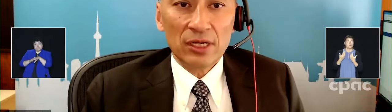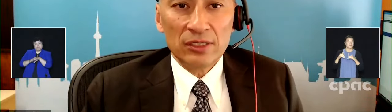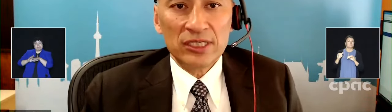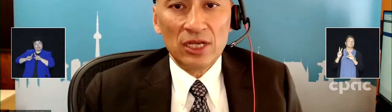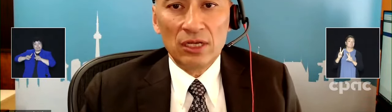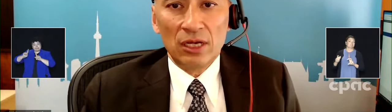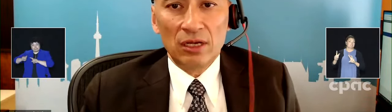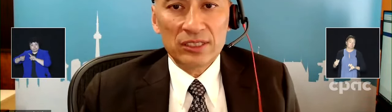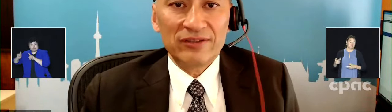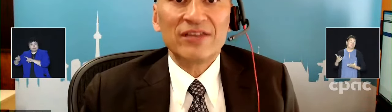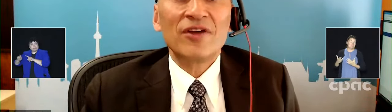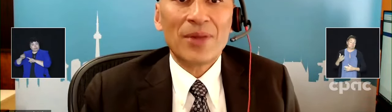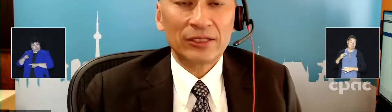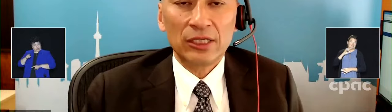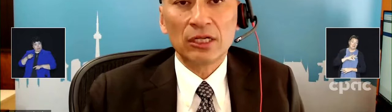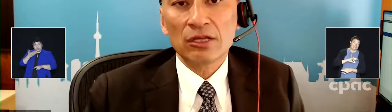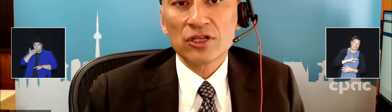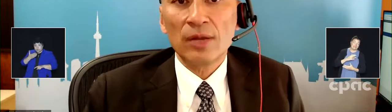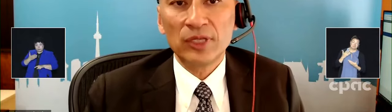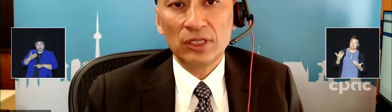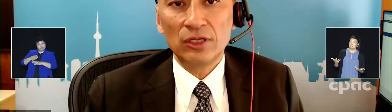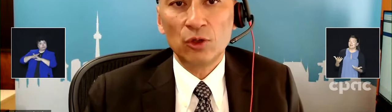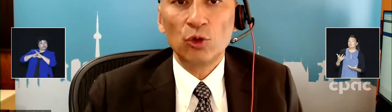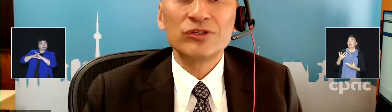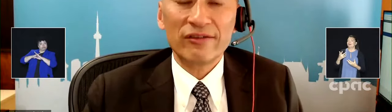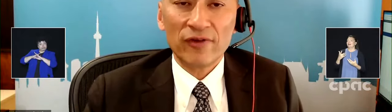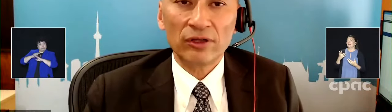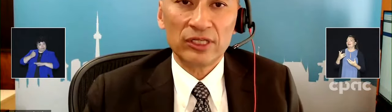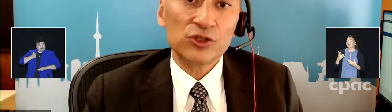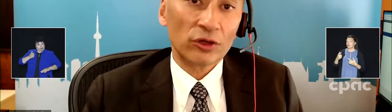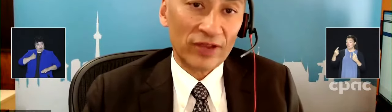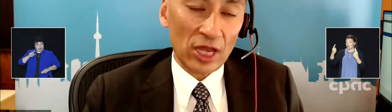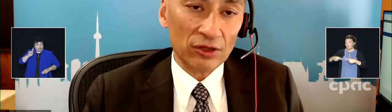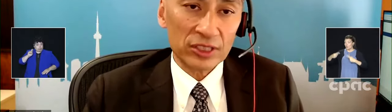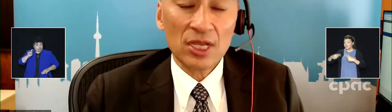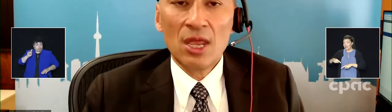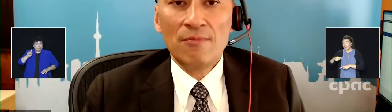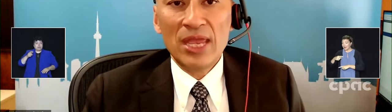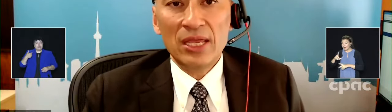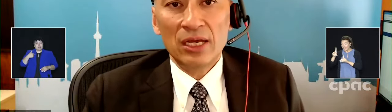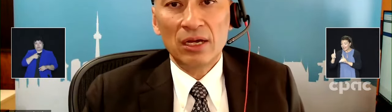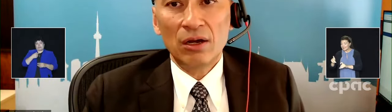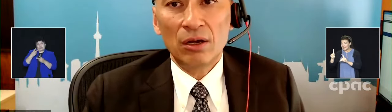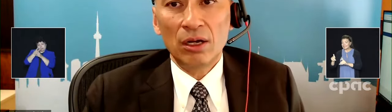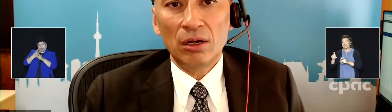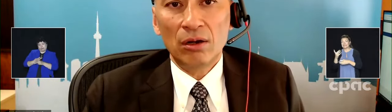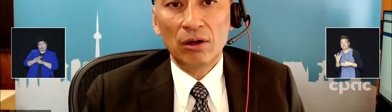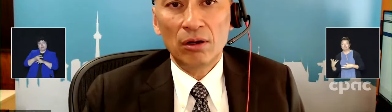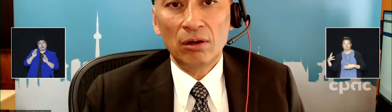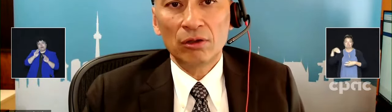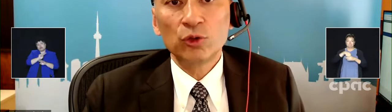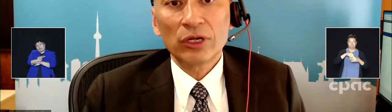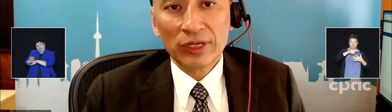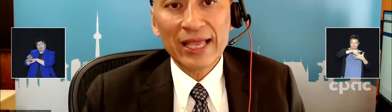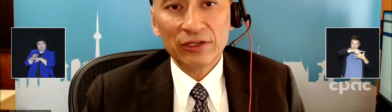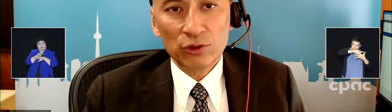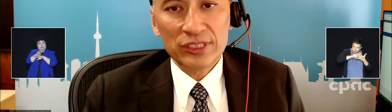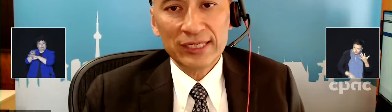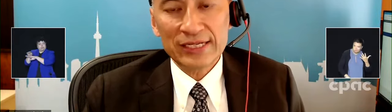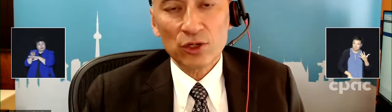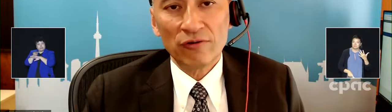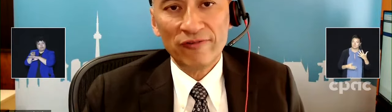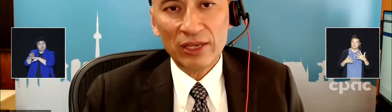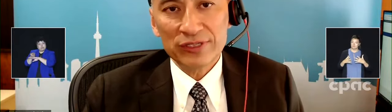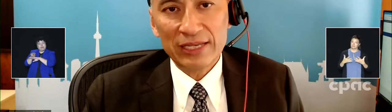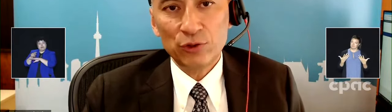bénéfices si ça fait partie de l'ensemble de nos efforts de surveillance, mais on doit regarder